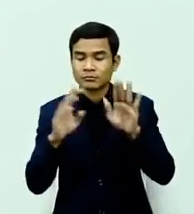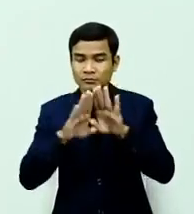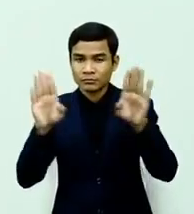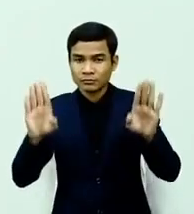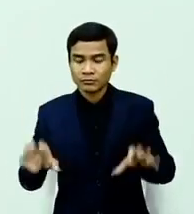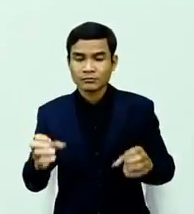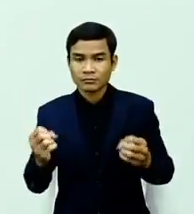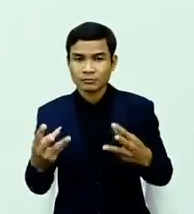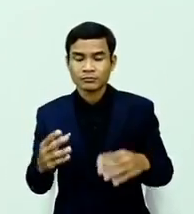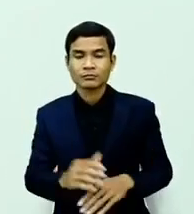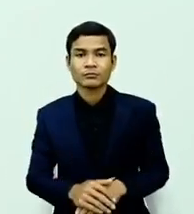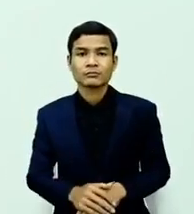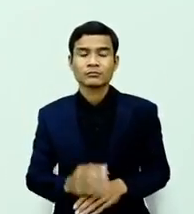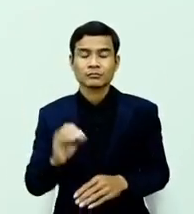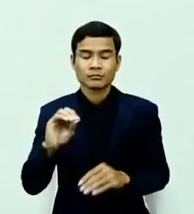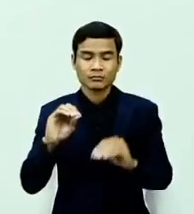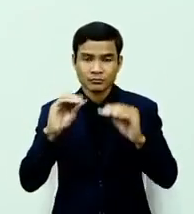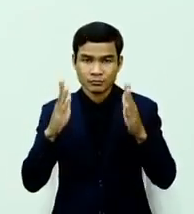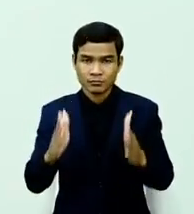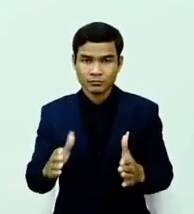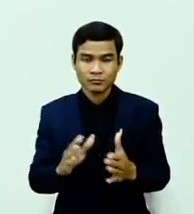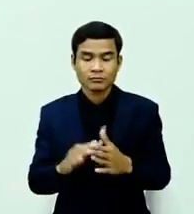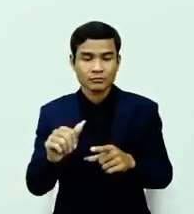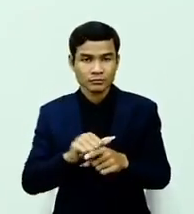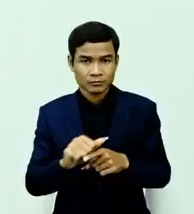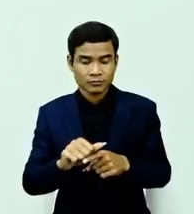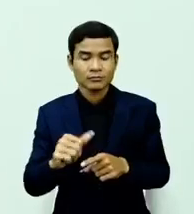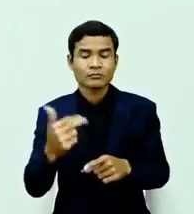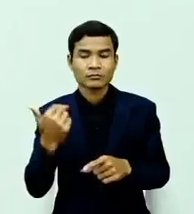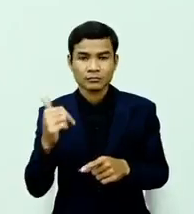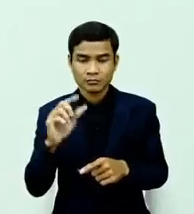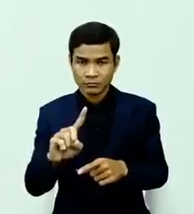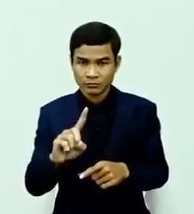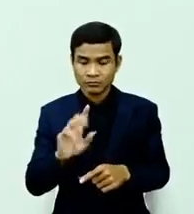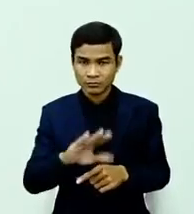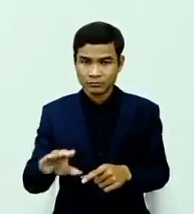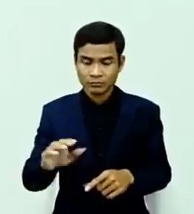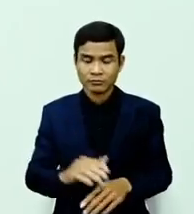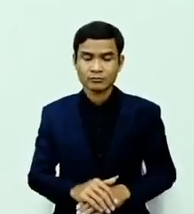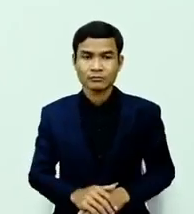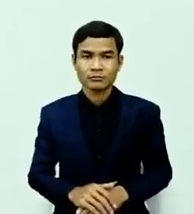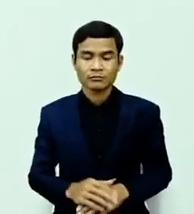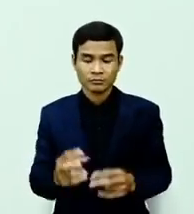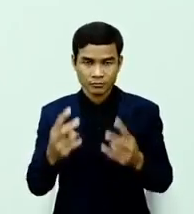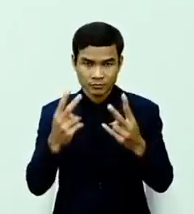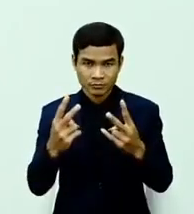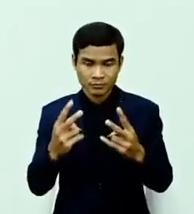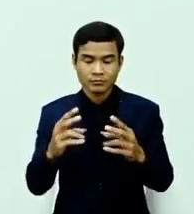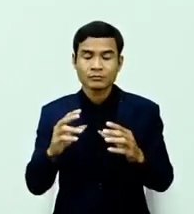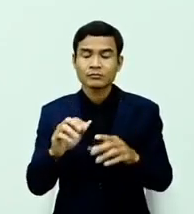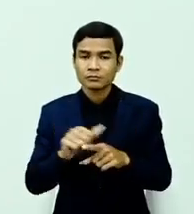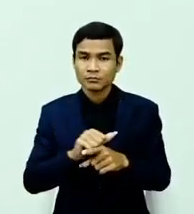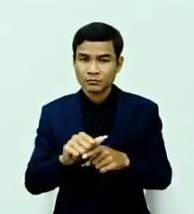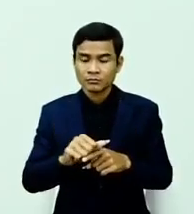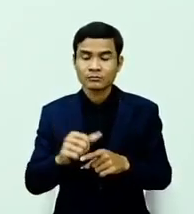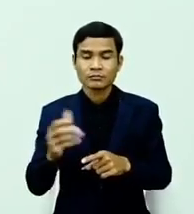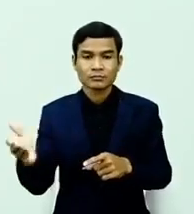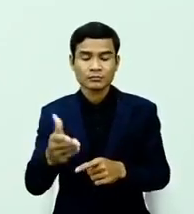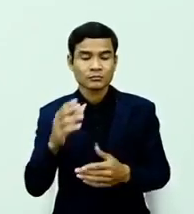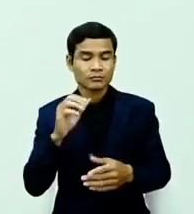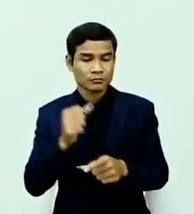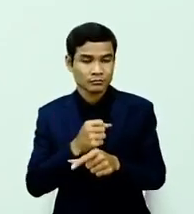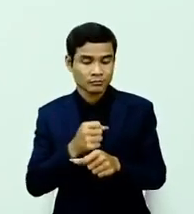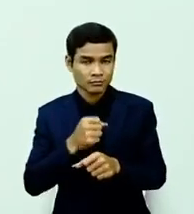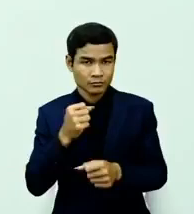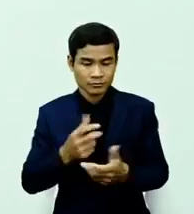គ្រូមានចាលំហាត់ទី1ចាអញ្ចឹងកូនកូនចាំស្ដាប់ថាតើលំហាត់នេះយើងនឹងត្រូវធ្វើអ្វីដែរ